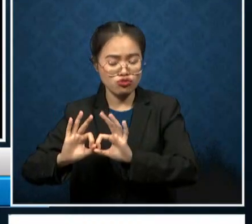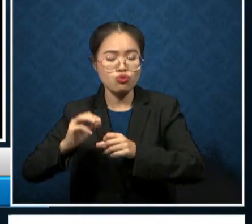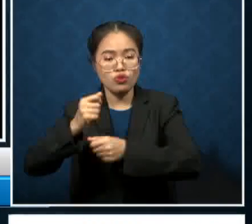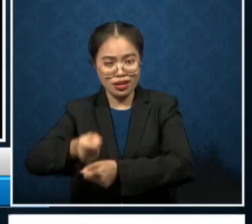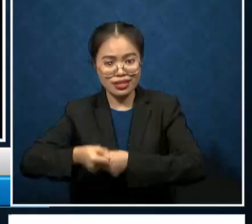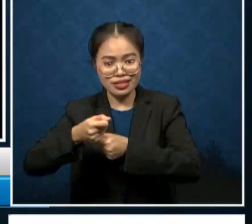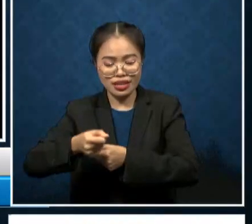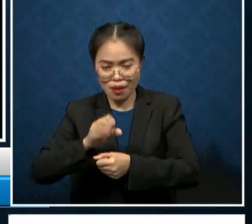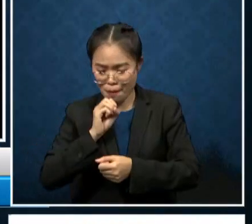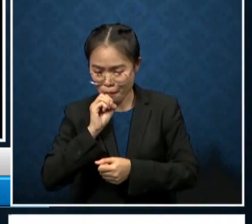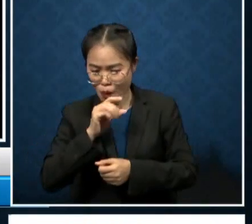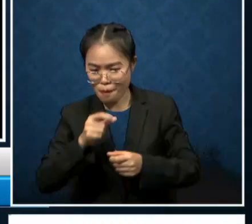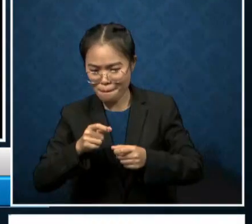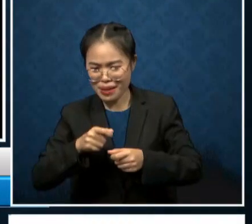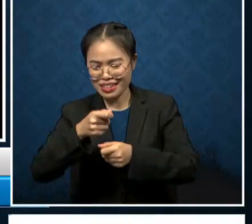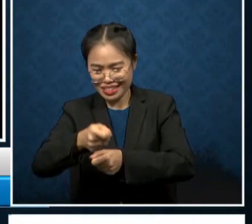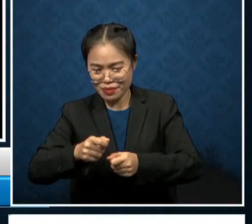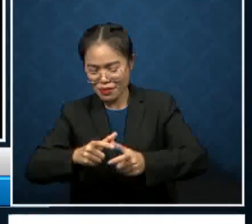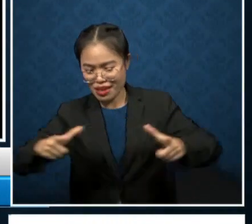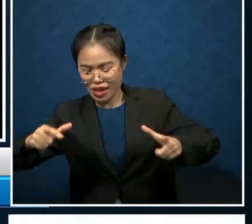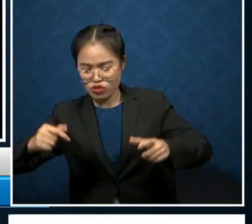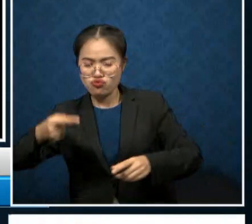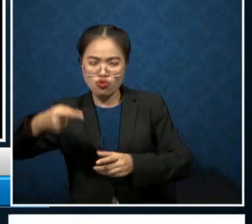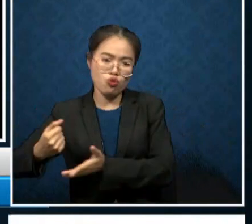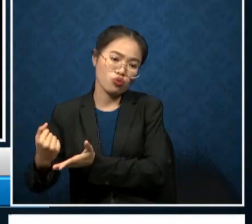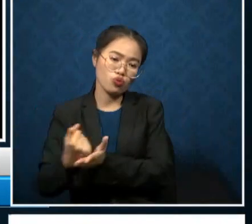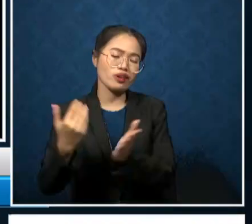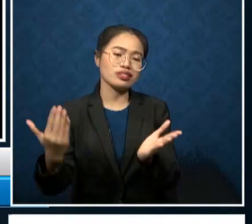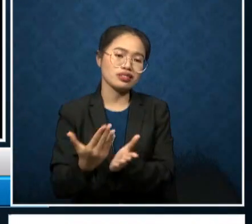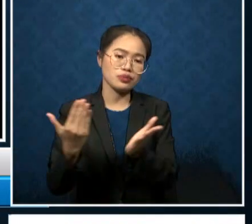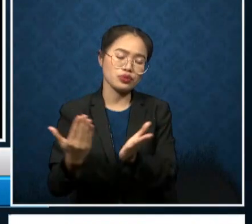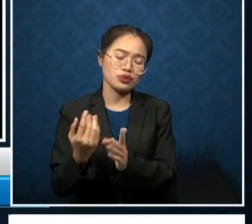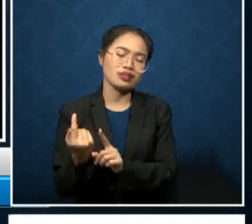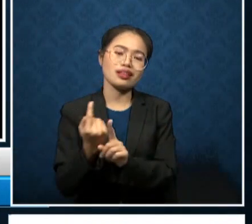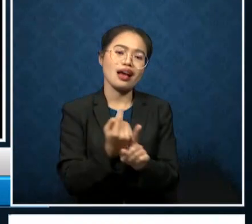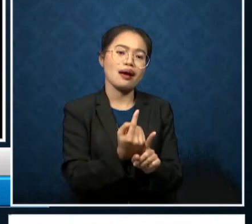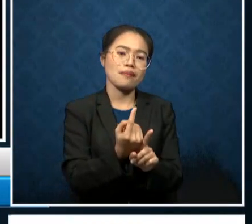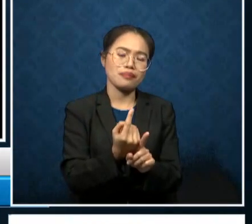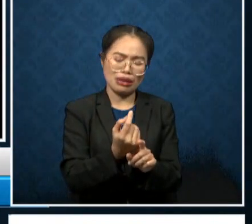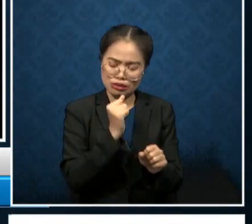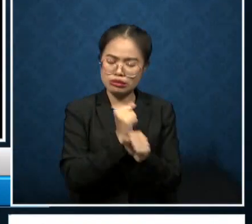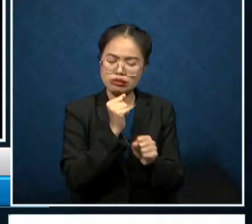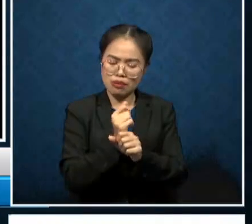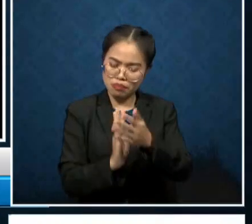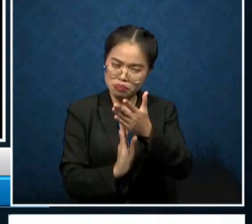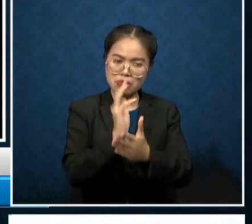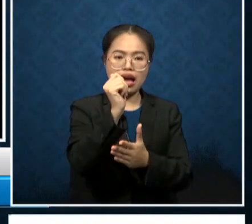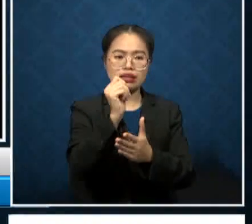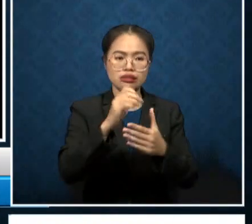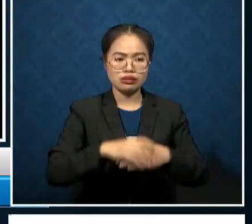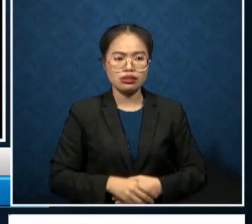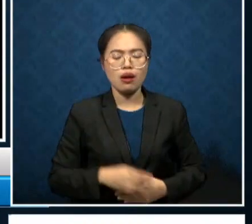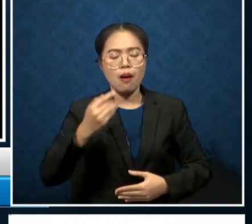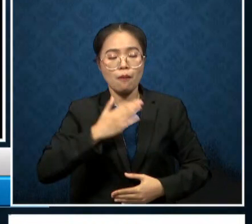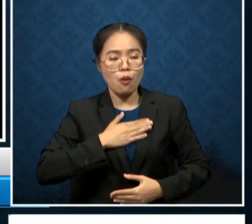ประกาศเป็นแปลงใหญ่ขับเคลื่อนแปลงใหญ่ถ้าตรงไหนได้รับการสนับสนุนเรื่อง infrastructureดีๆแปลงใหญ่แปลนั้นจะสำเร็จเรื่องนี้จึงเป็นเรื่องสำคัญว่า